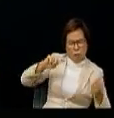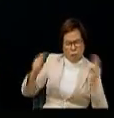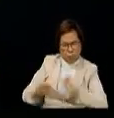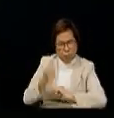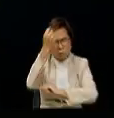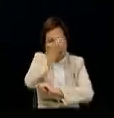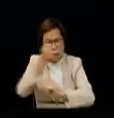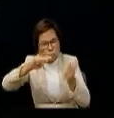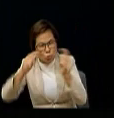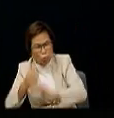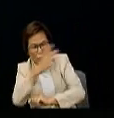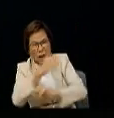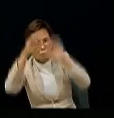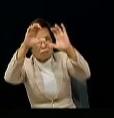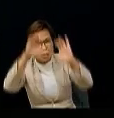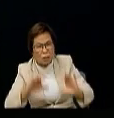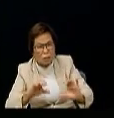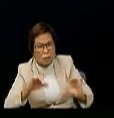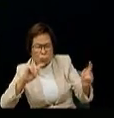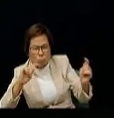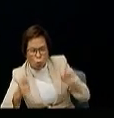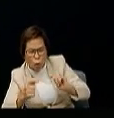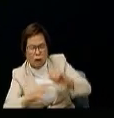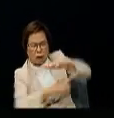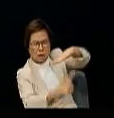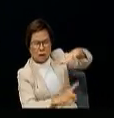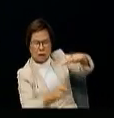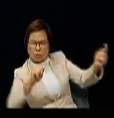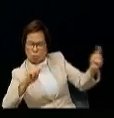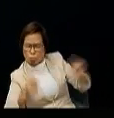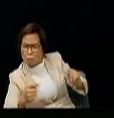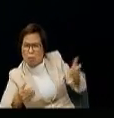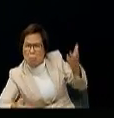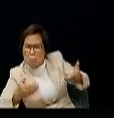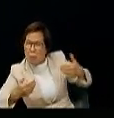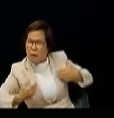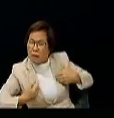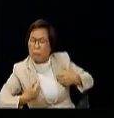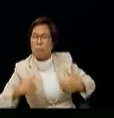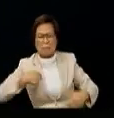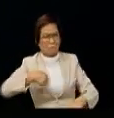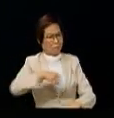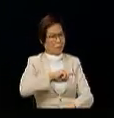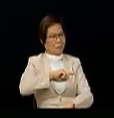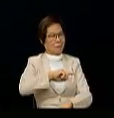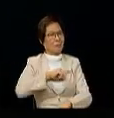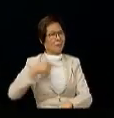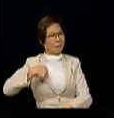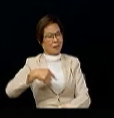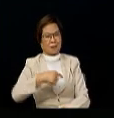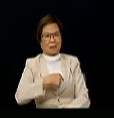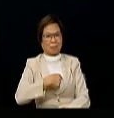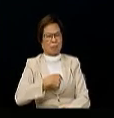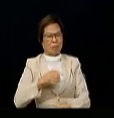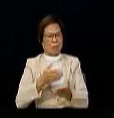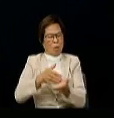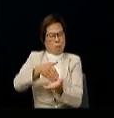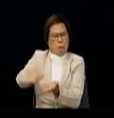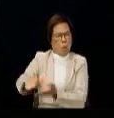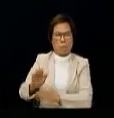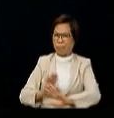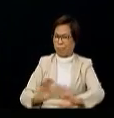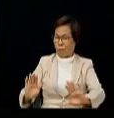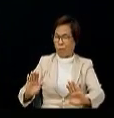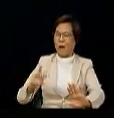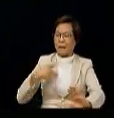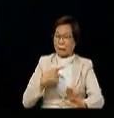dari segi isi Kapten sore mereka dan tak ada sampai ke ya Jadi kita tidak menolak sekaligus tidak